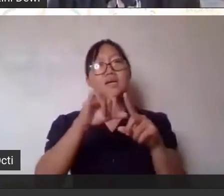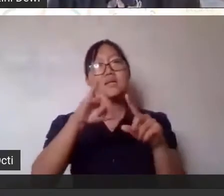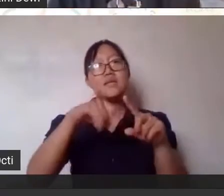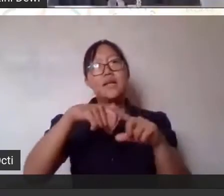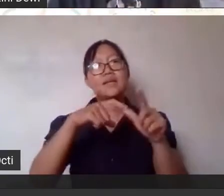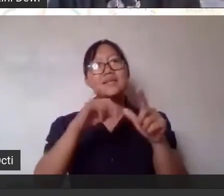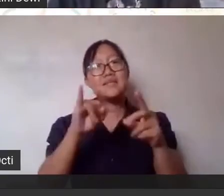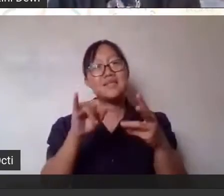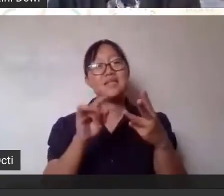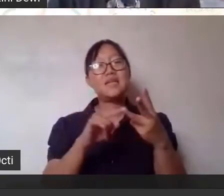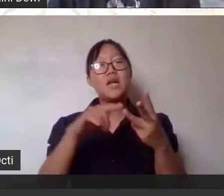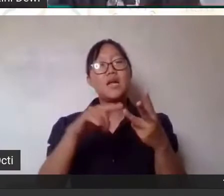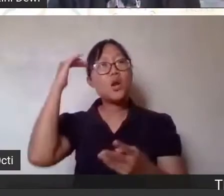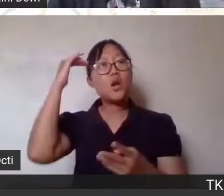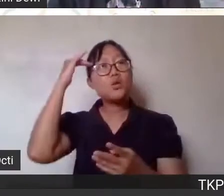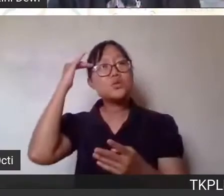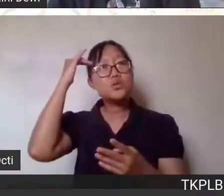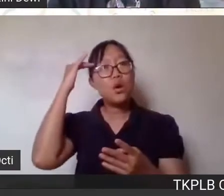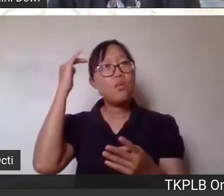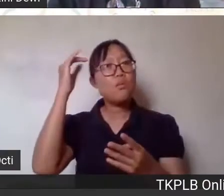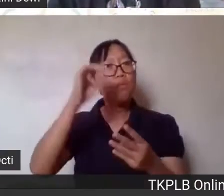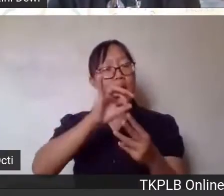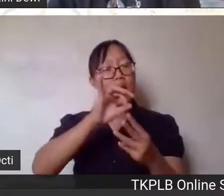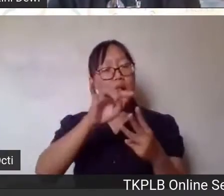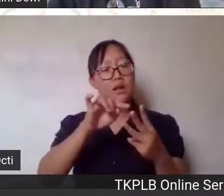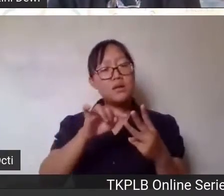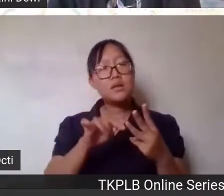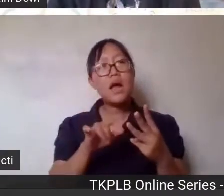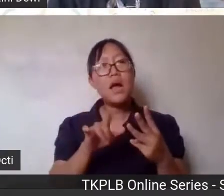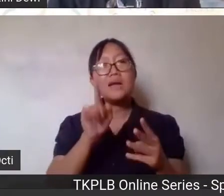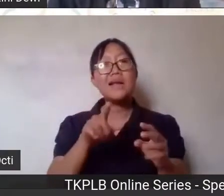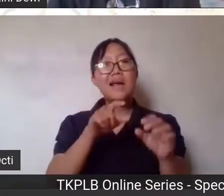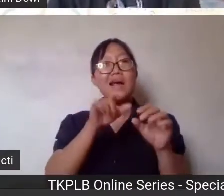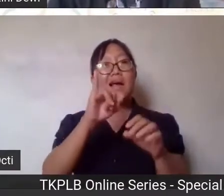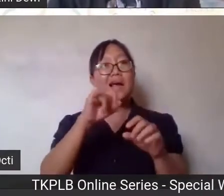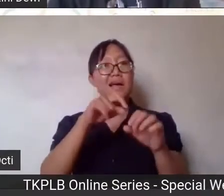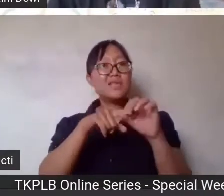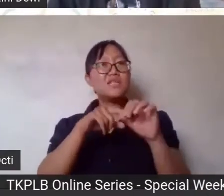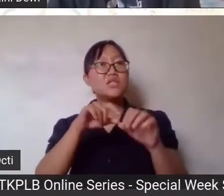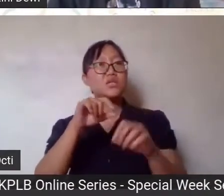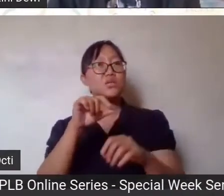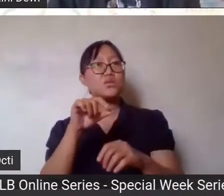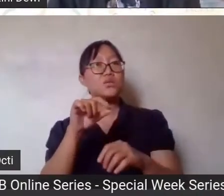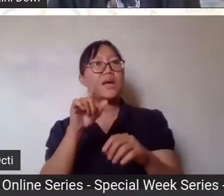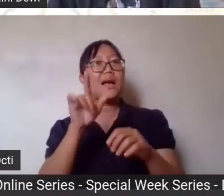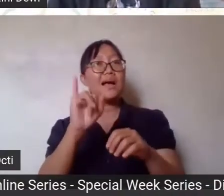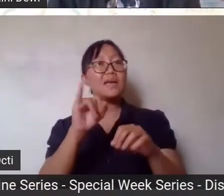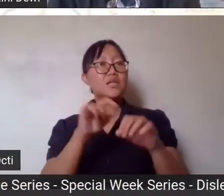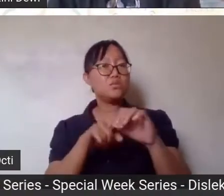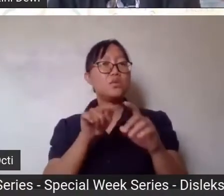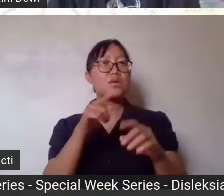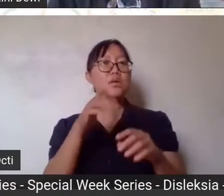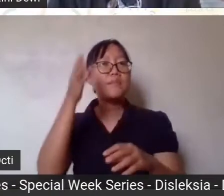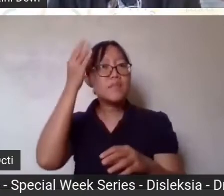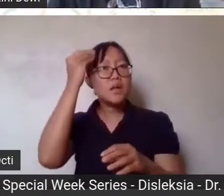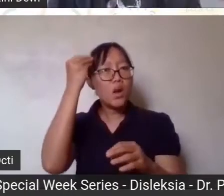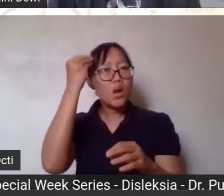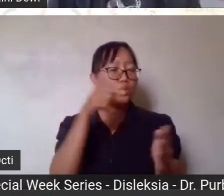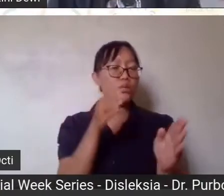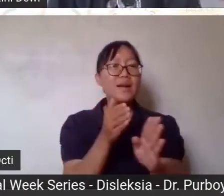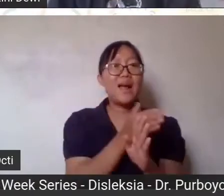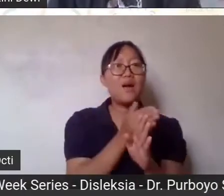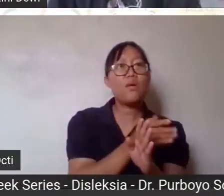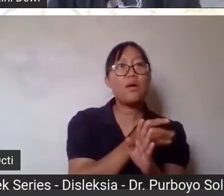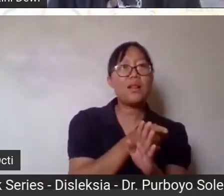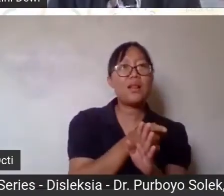pola IQ-nya yang sebetulnya sudah bisa kita intervensi sejak awal. Demikian mungkin Bu Lina. Baik Dok.